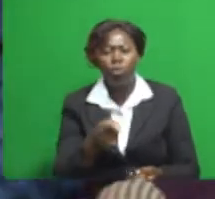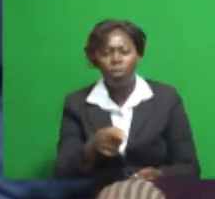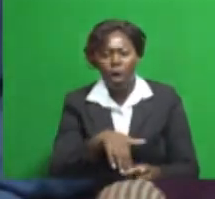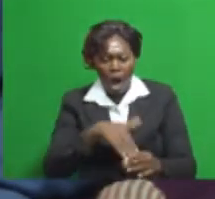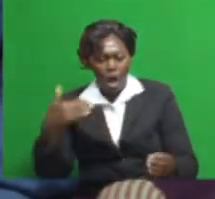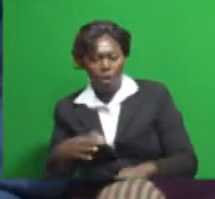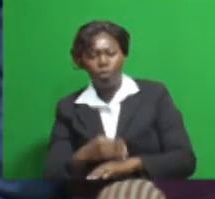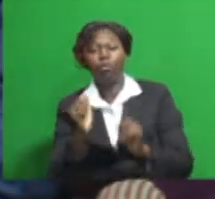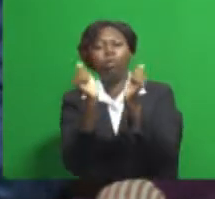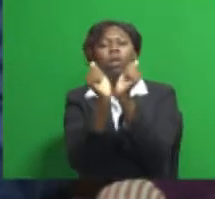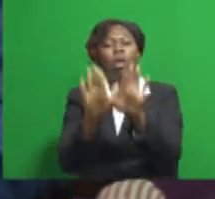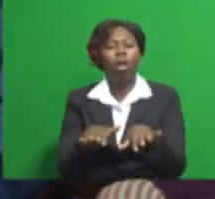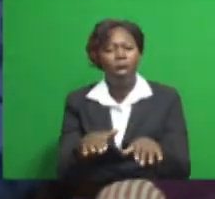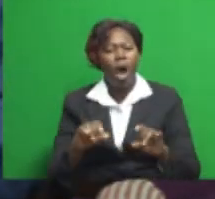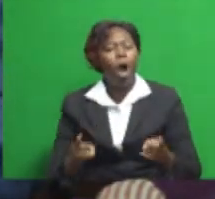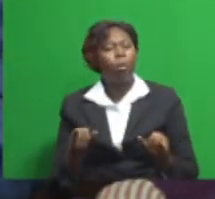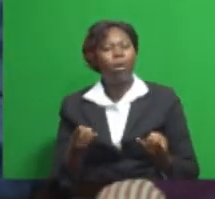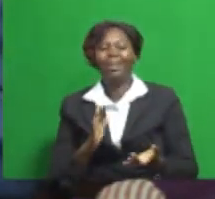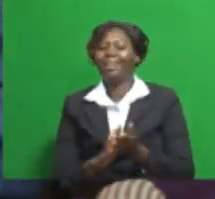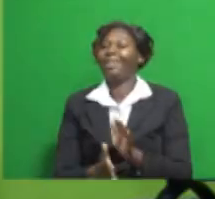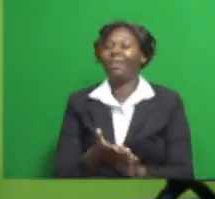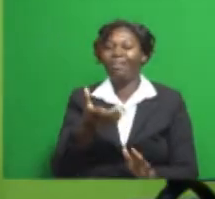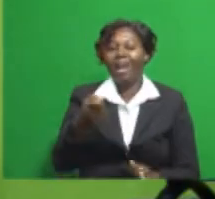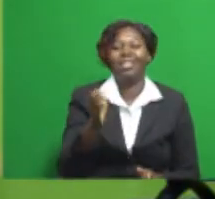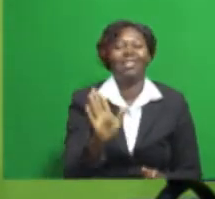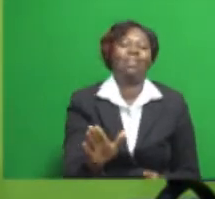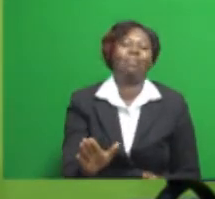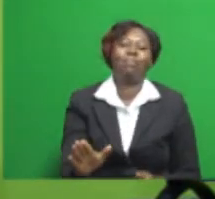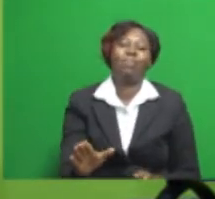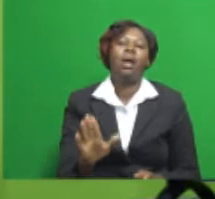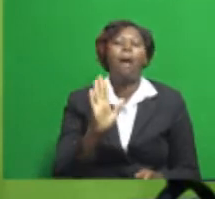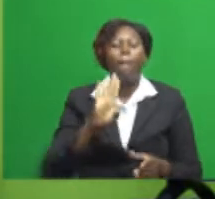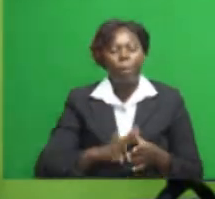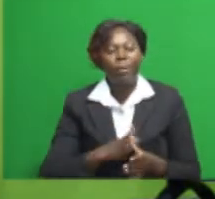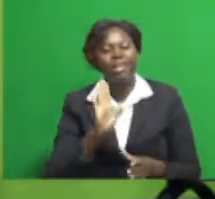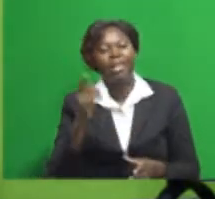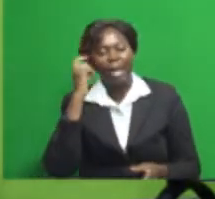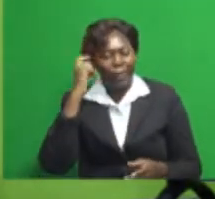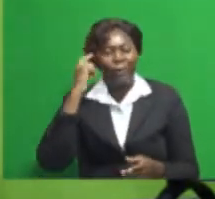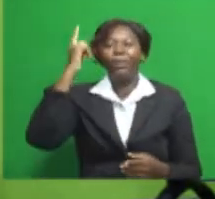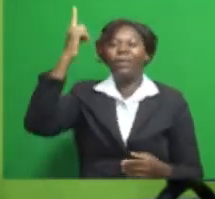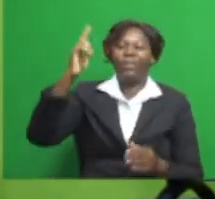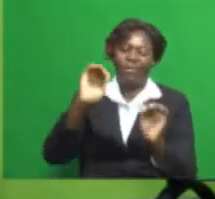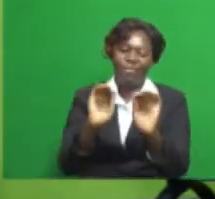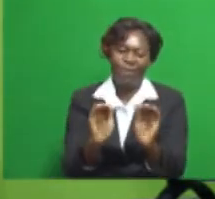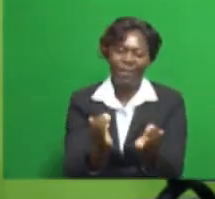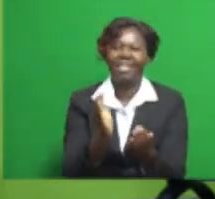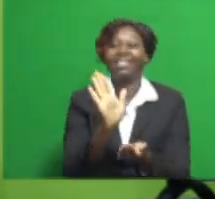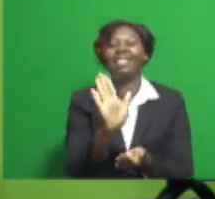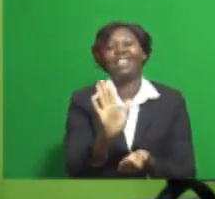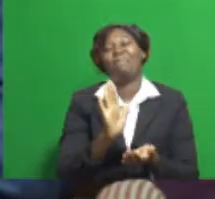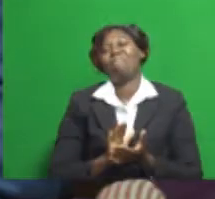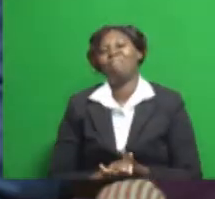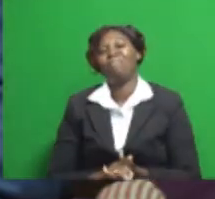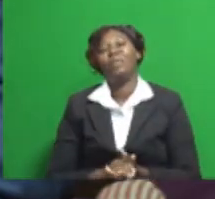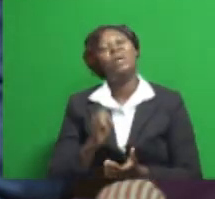vakazviziva kuti Jehovha anodi vateerere Mwari wedu anogona akadake hanzi vazviziva zvikanzi vakomana tokumbira chiregai